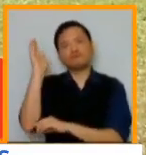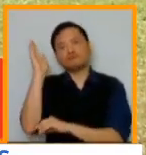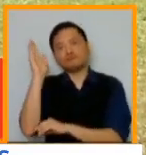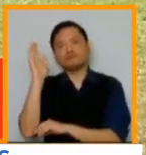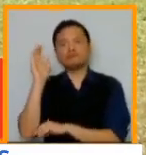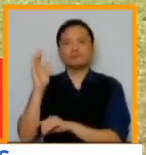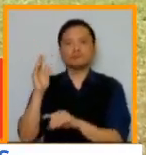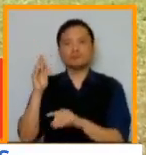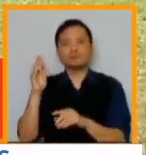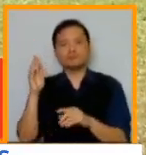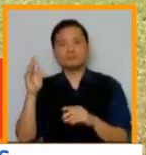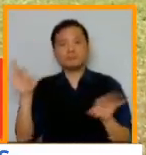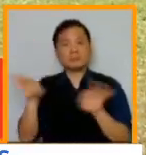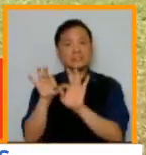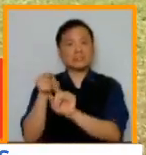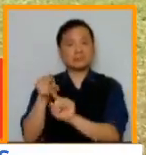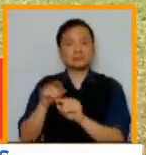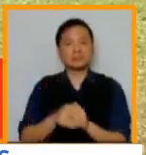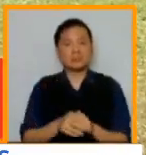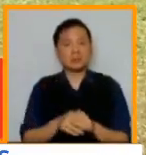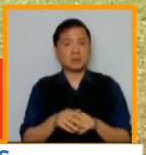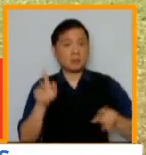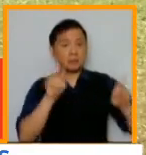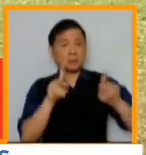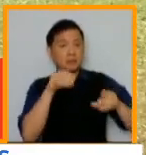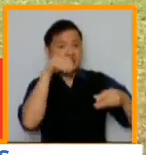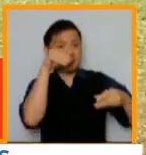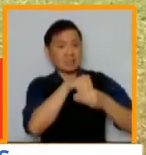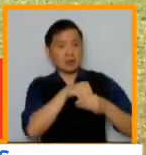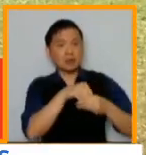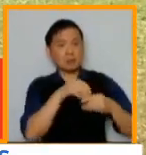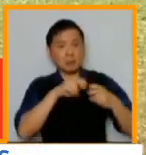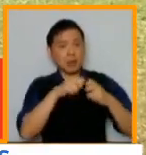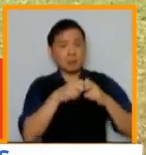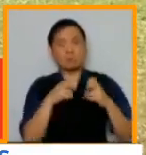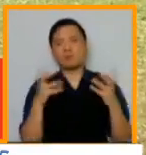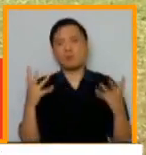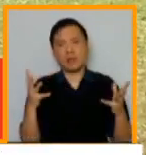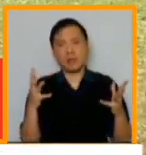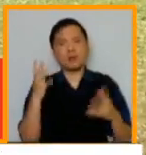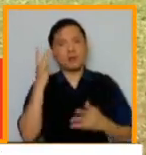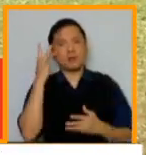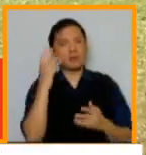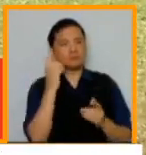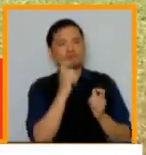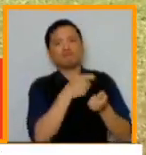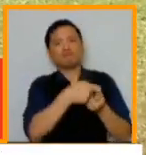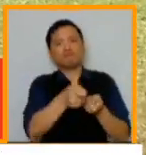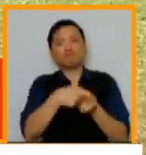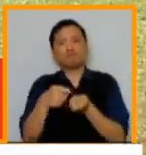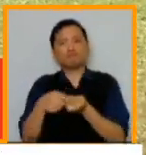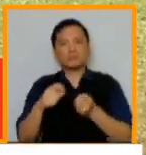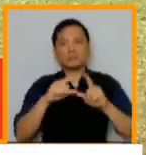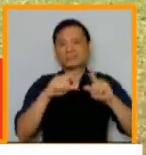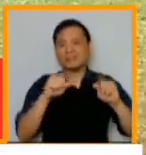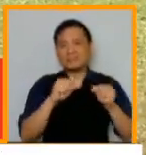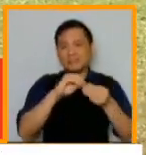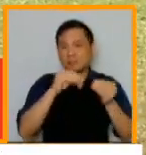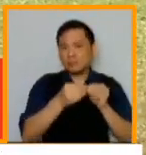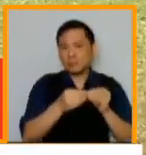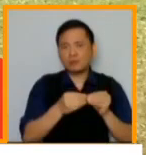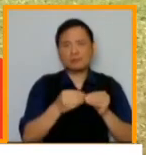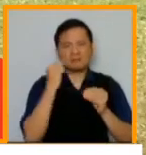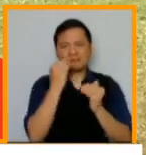ng simbahan dahil dinumero naman yung mga pumapasok doon. Pero sa labas kanina, halos napakarami ng tao, dumagsayong